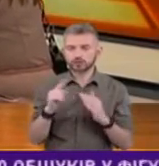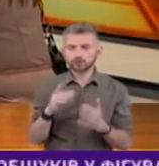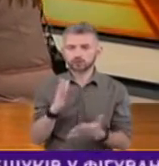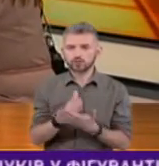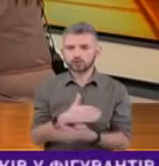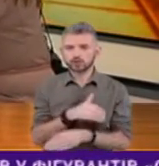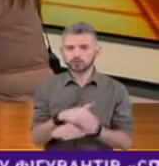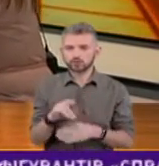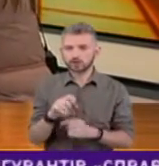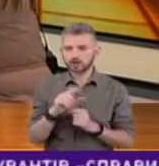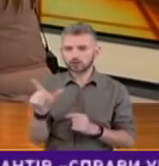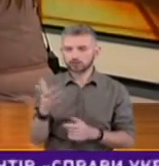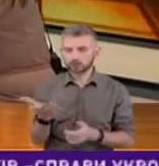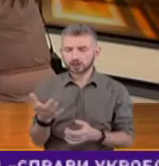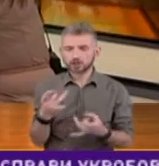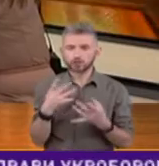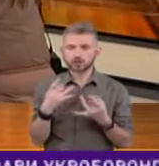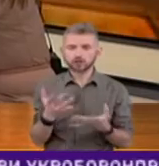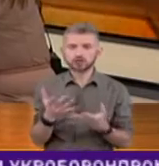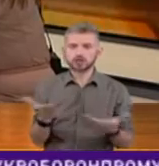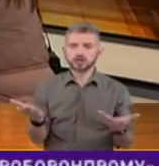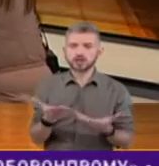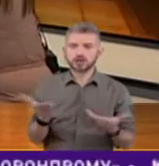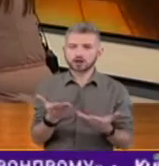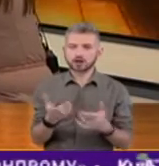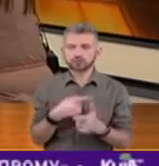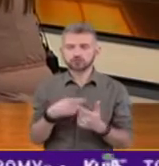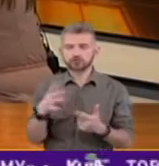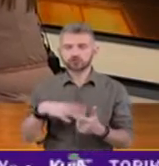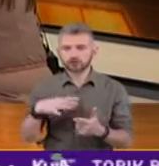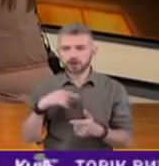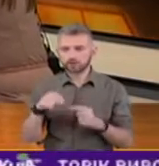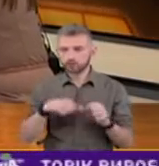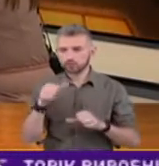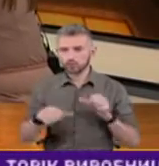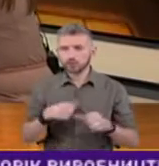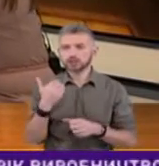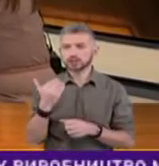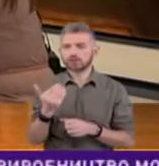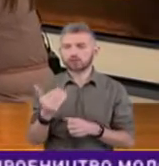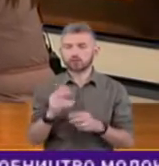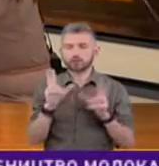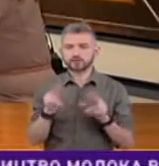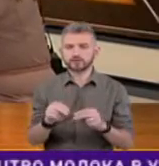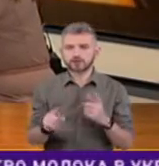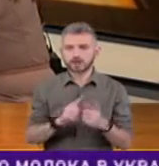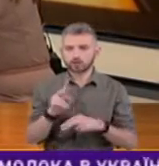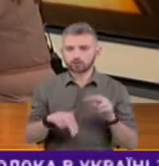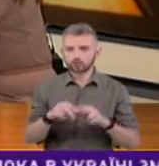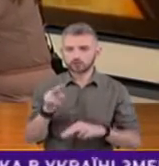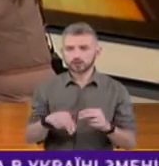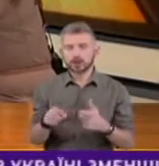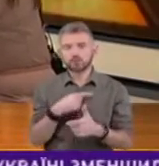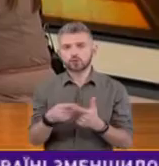на вулиці Райдужна. Розкажіть, яка чи чекає все ж таки в цьому році його обіцяна реконструкція і